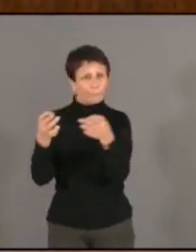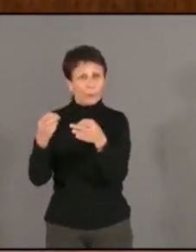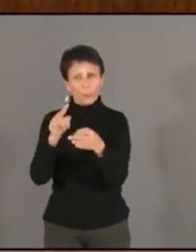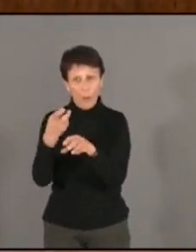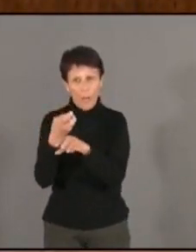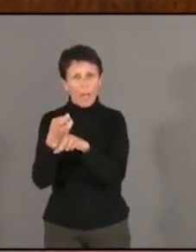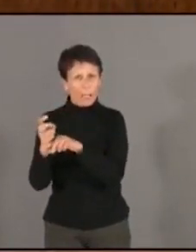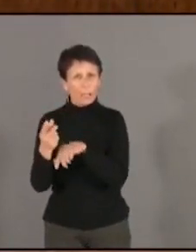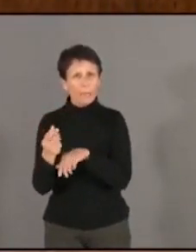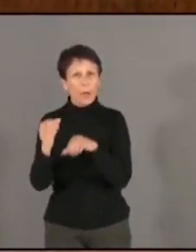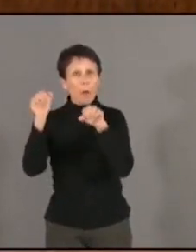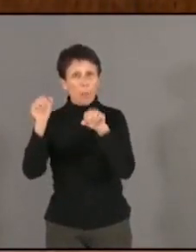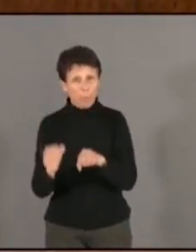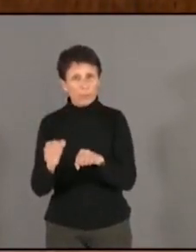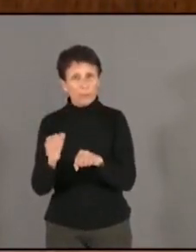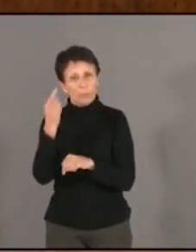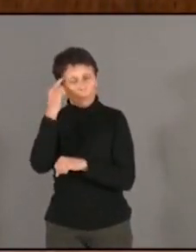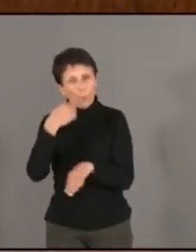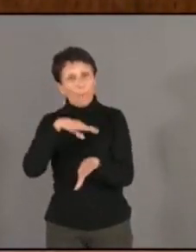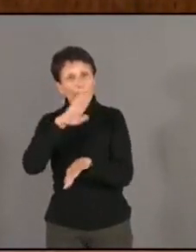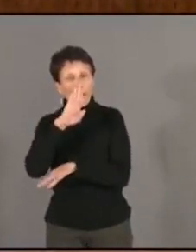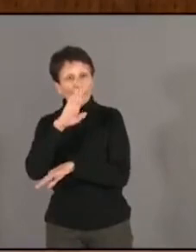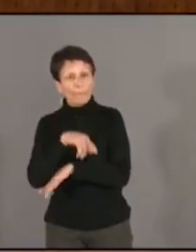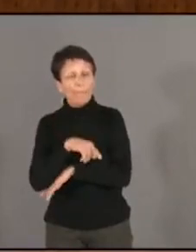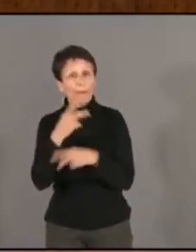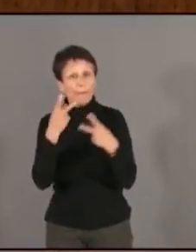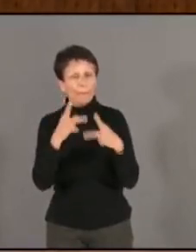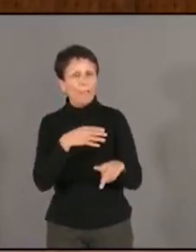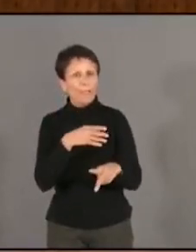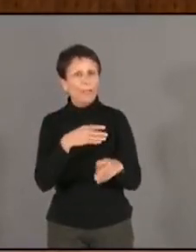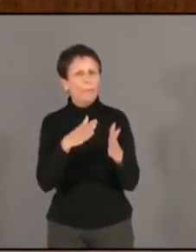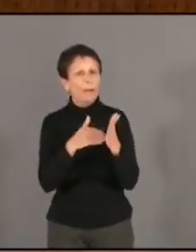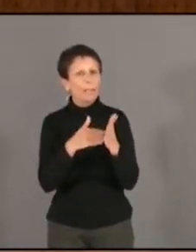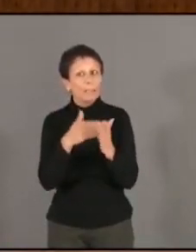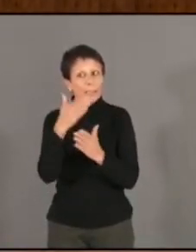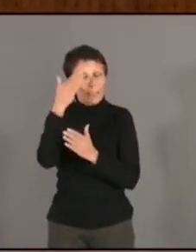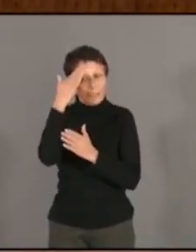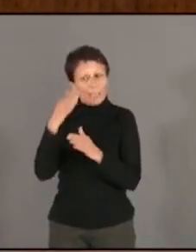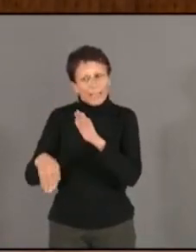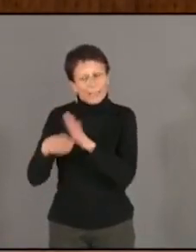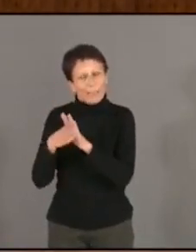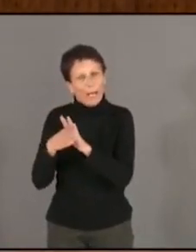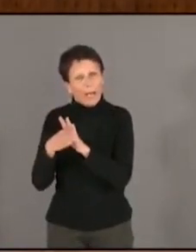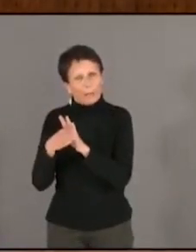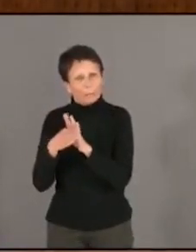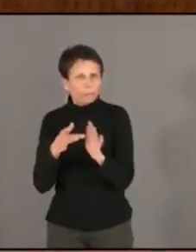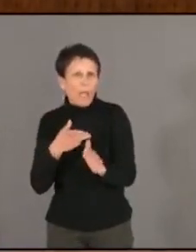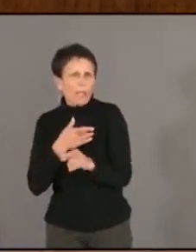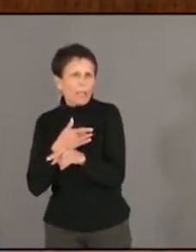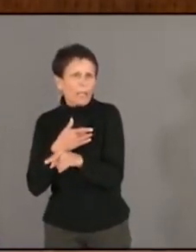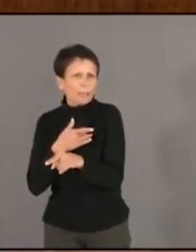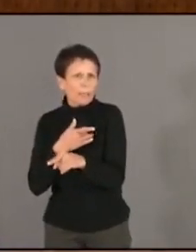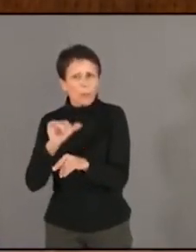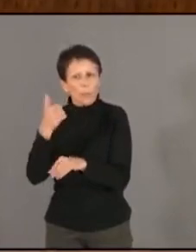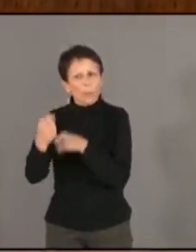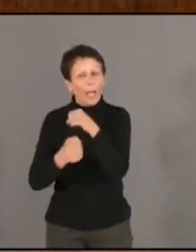risque financier non négligeable pour la collectivité. S'ils sont attractifs, car dans les